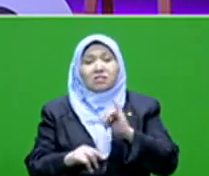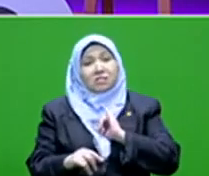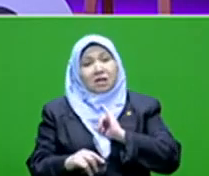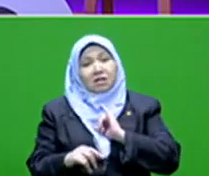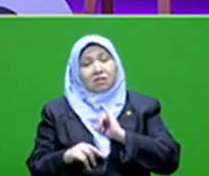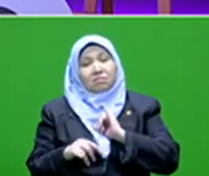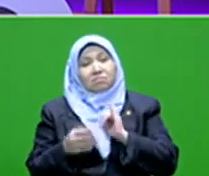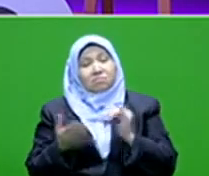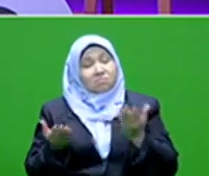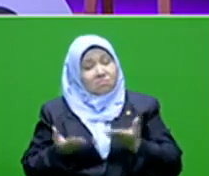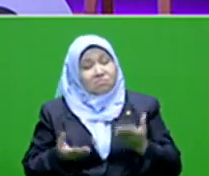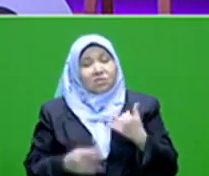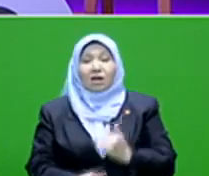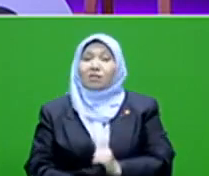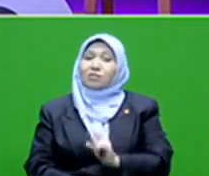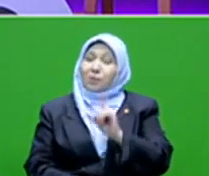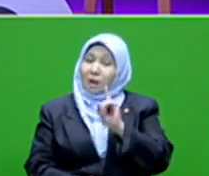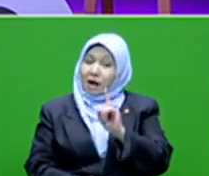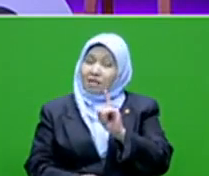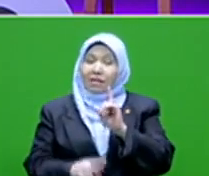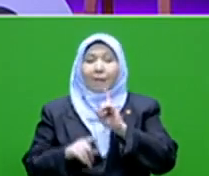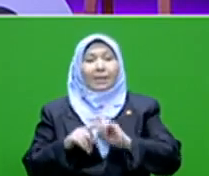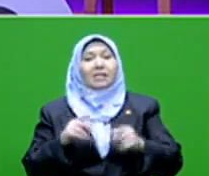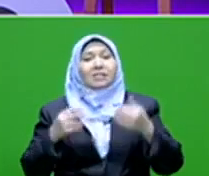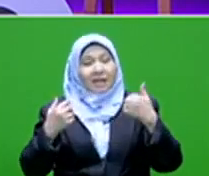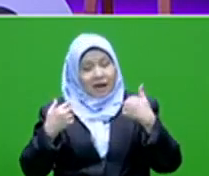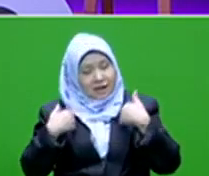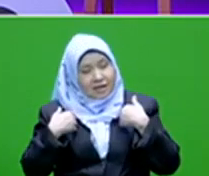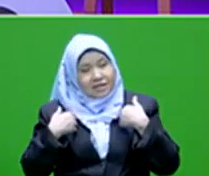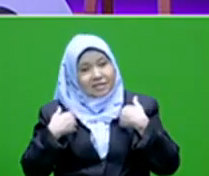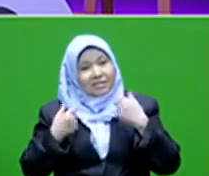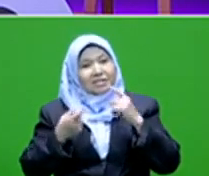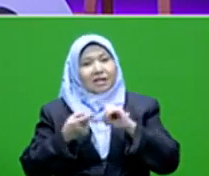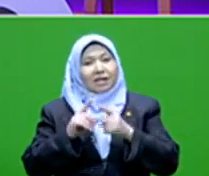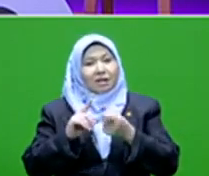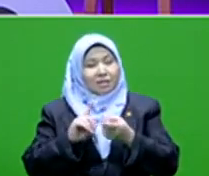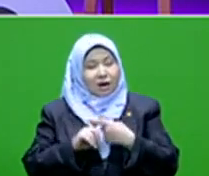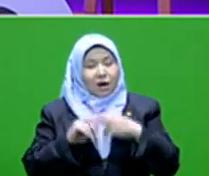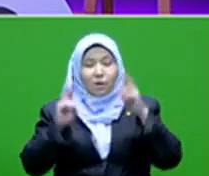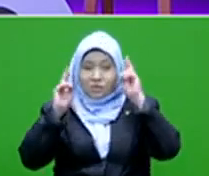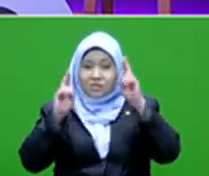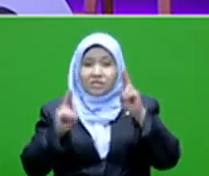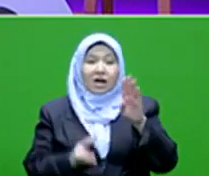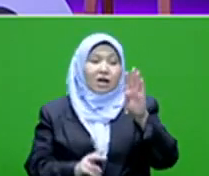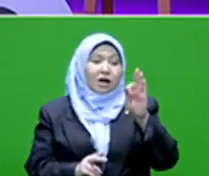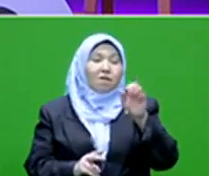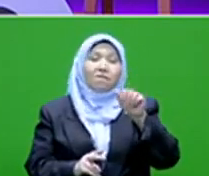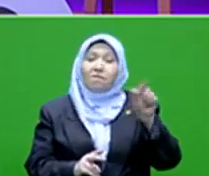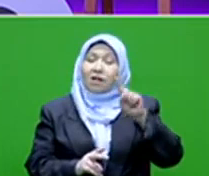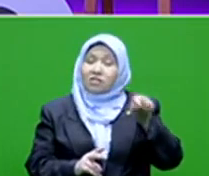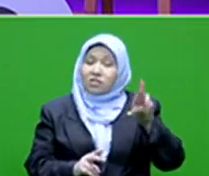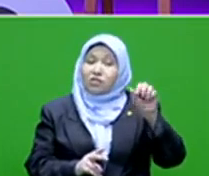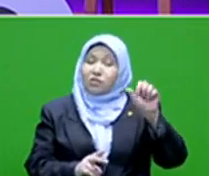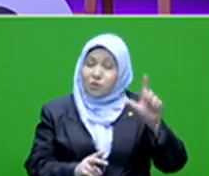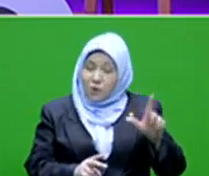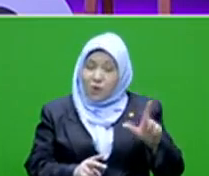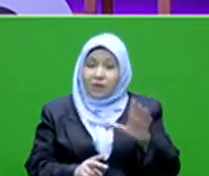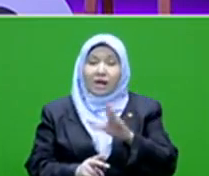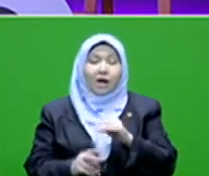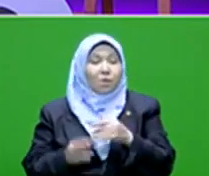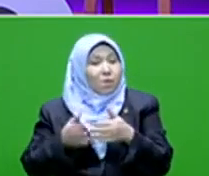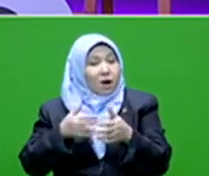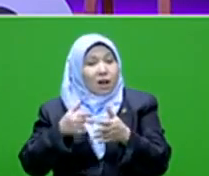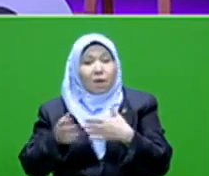studio seorang, tapi saya tetap ditemani oleh Al-Fadhil Ustaz Fazrul, pentadabbur kita.